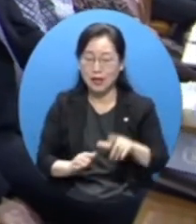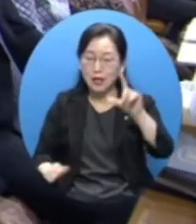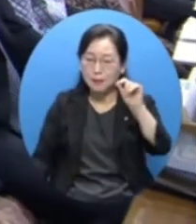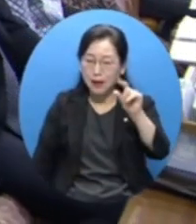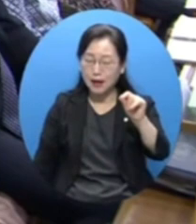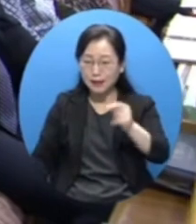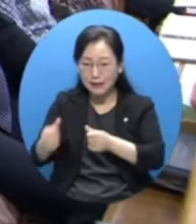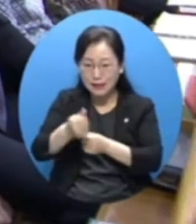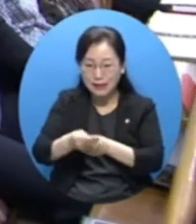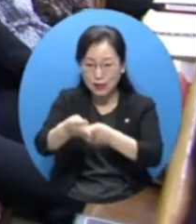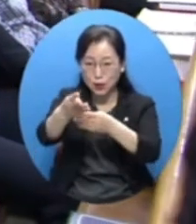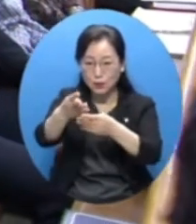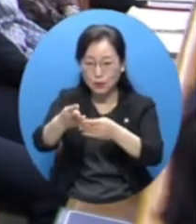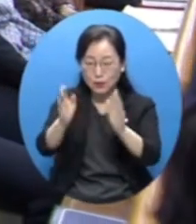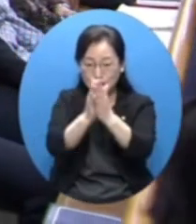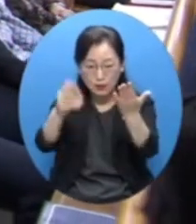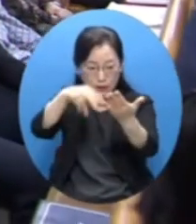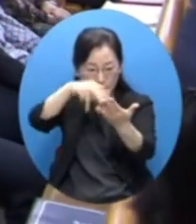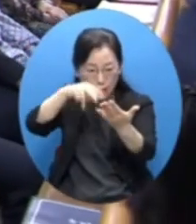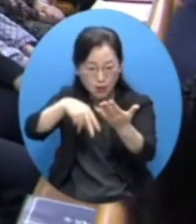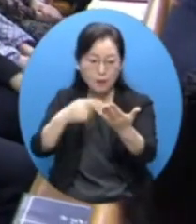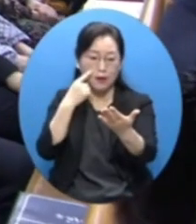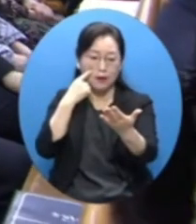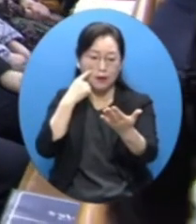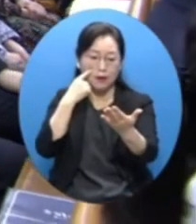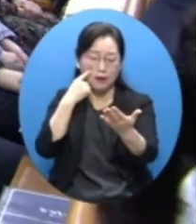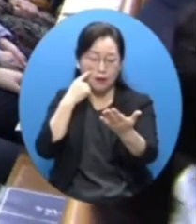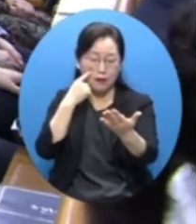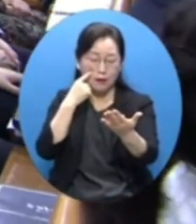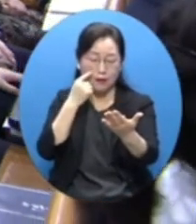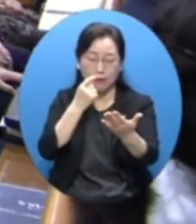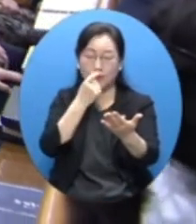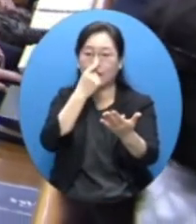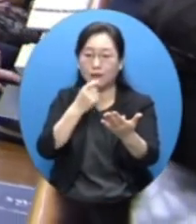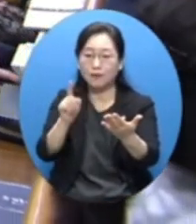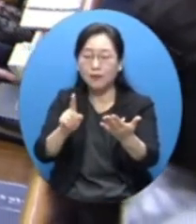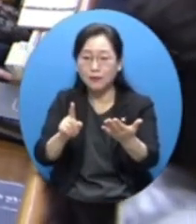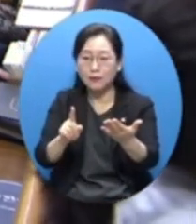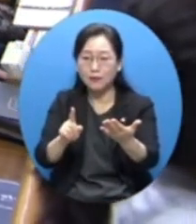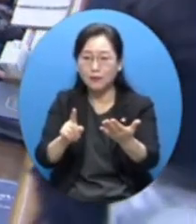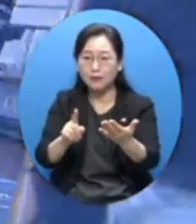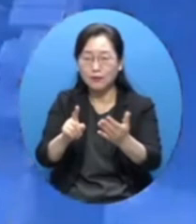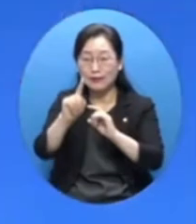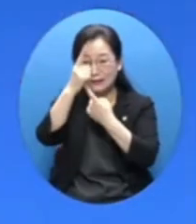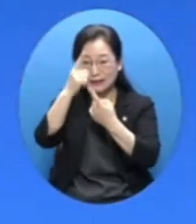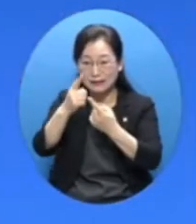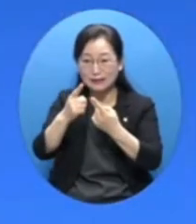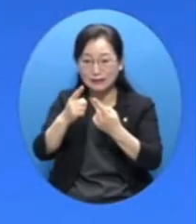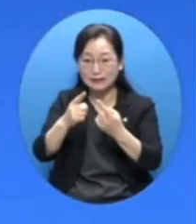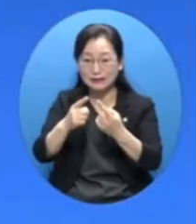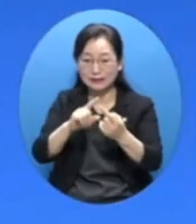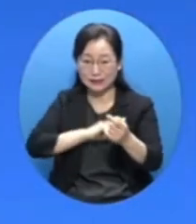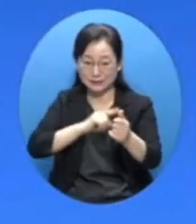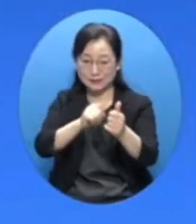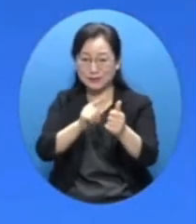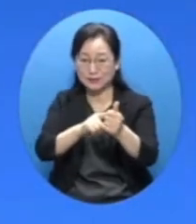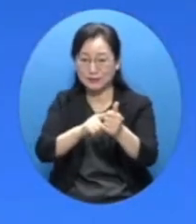km라고 하는 책을 읽고 큰 도전을 받았습니다 그래서 이지성이라고 하는 작가가